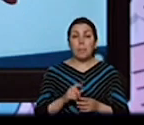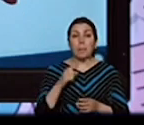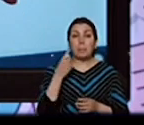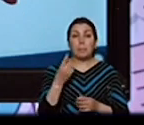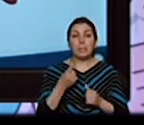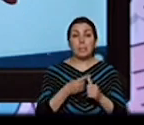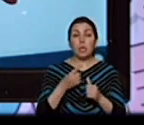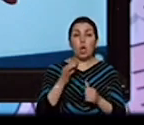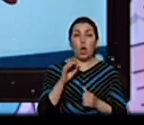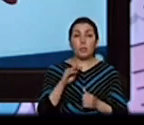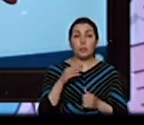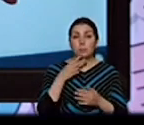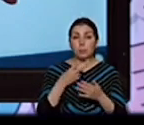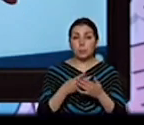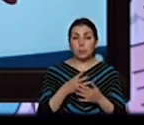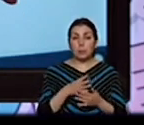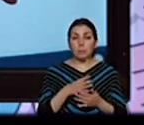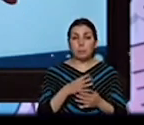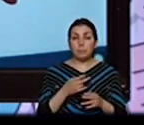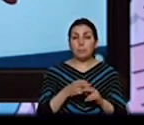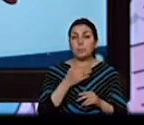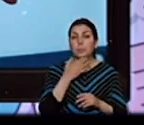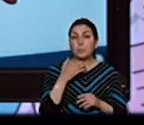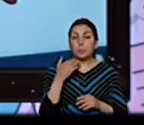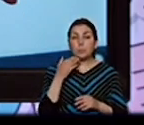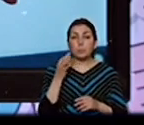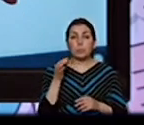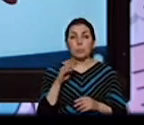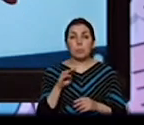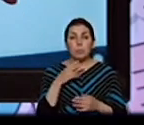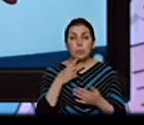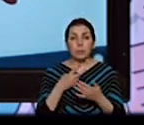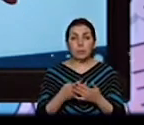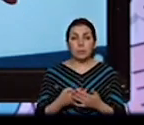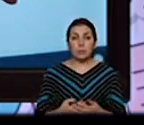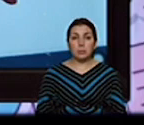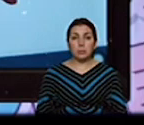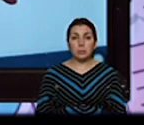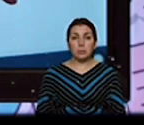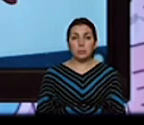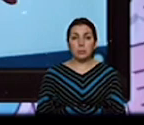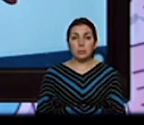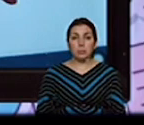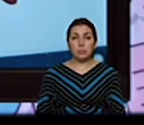Birlikdagi otlarni ko'rib chiqqan bo'lsangiz, ana endi ko'plikdagi otlarga qarang.